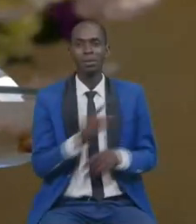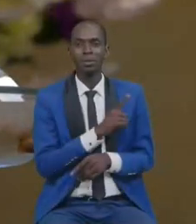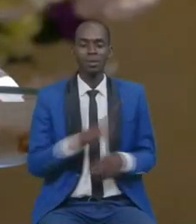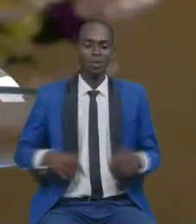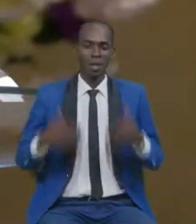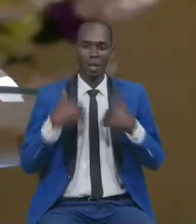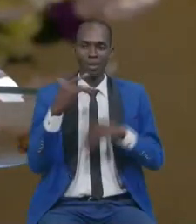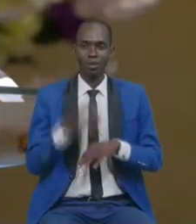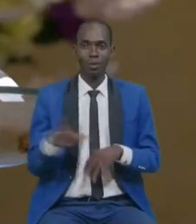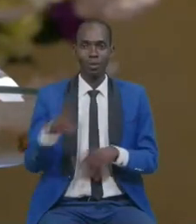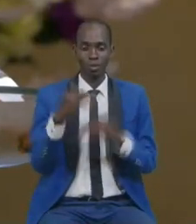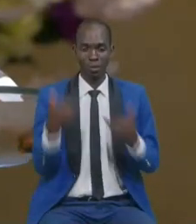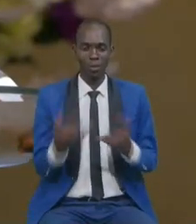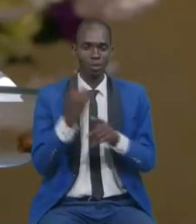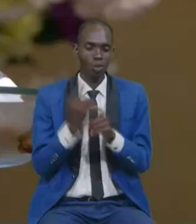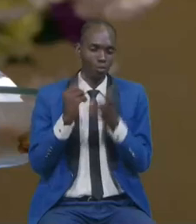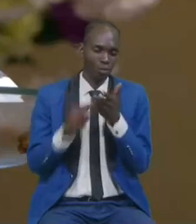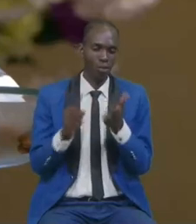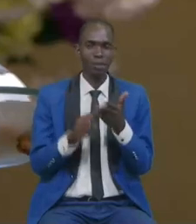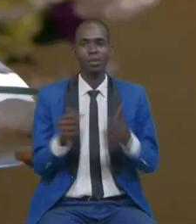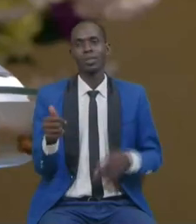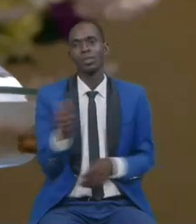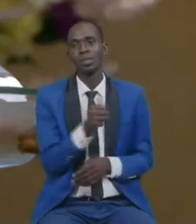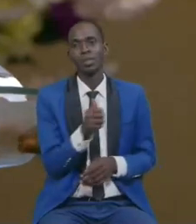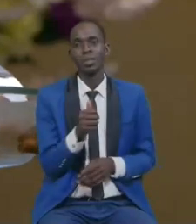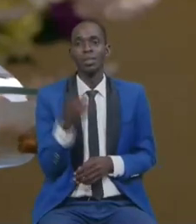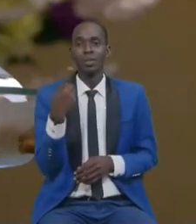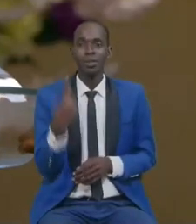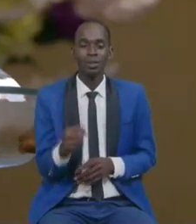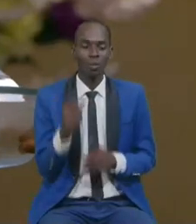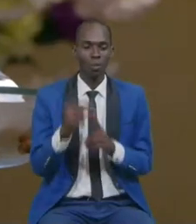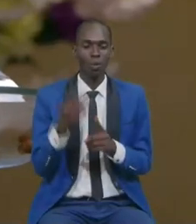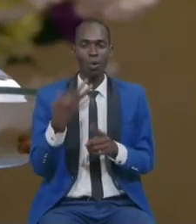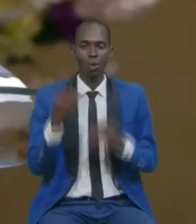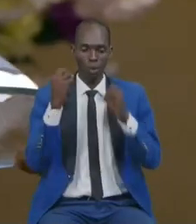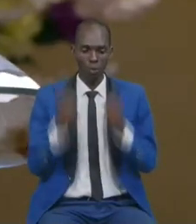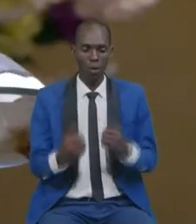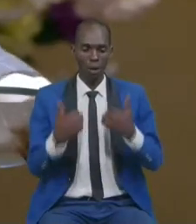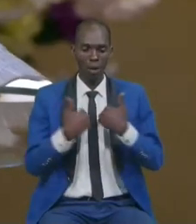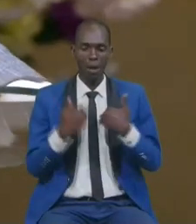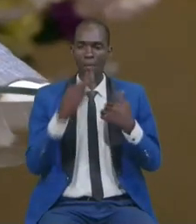maintenant. Examine-toi, examine-toi. La parole de puissance a été libérée.